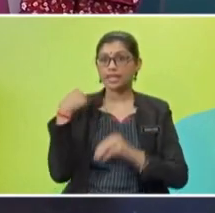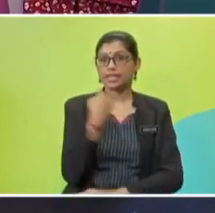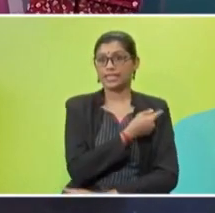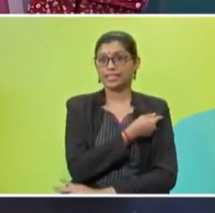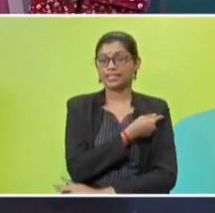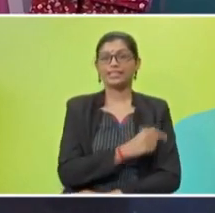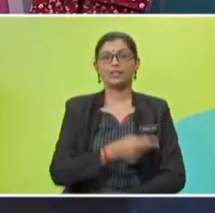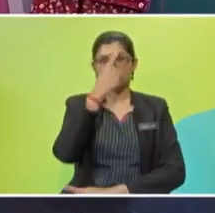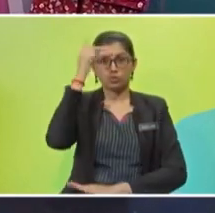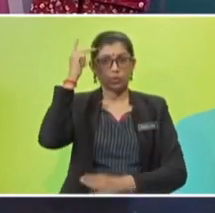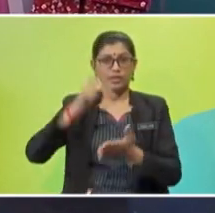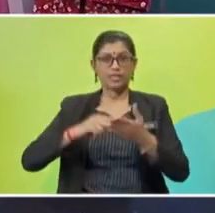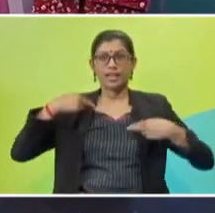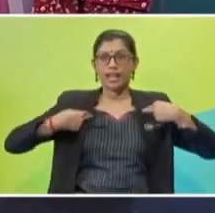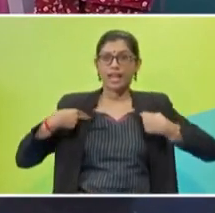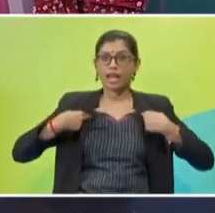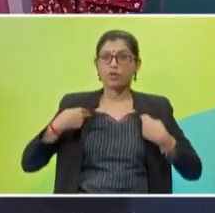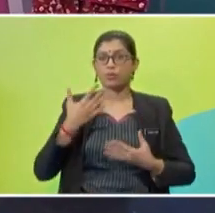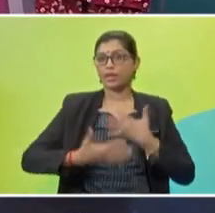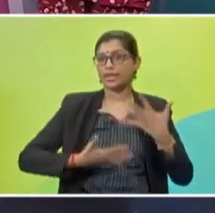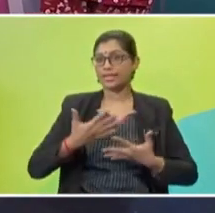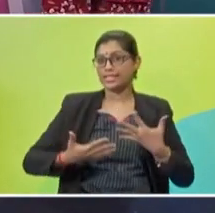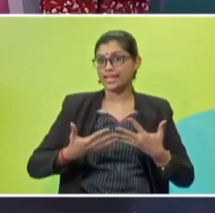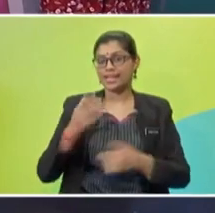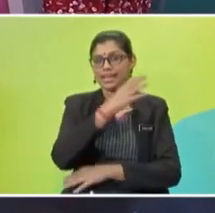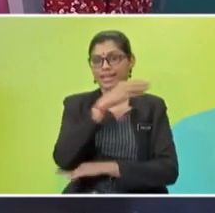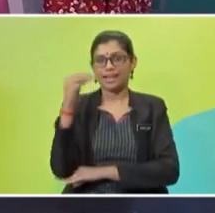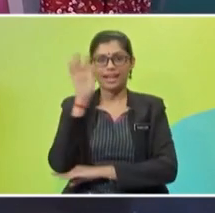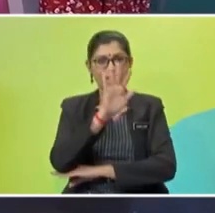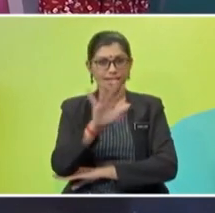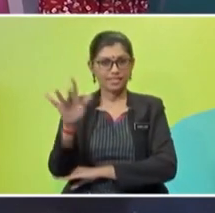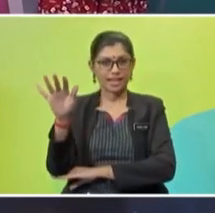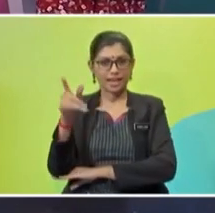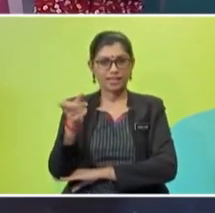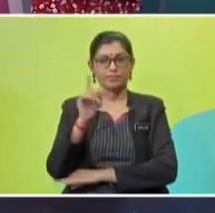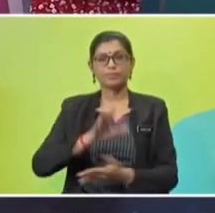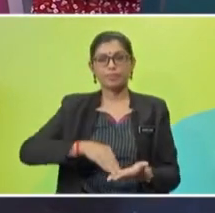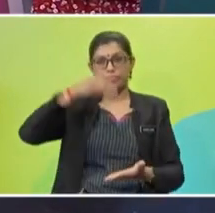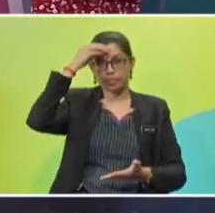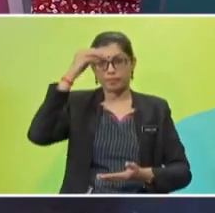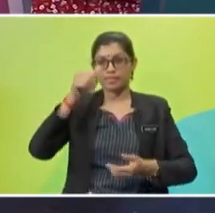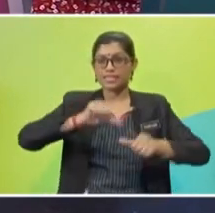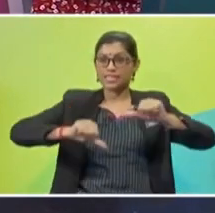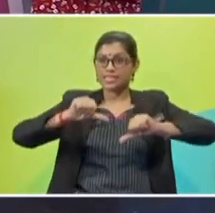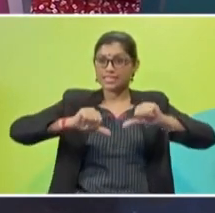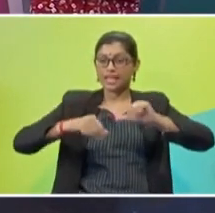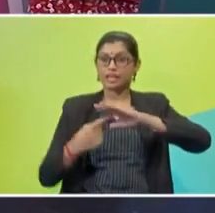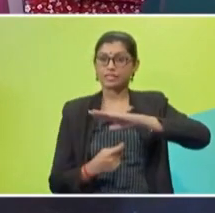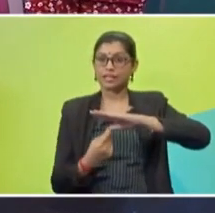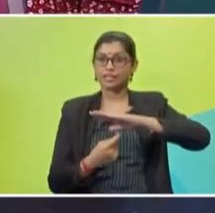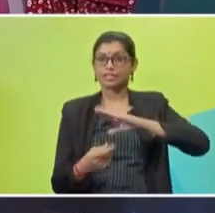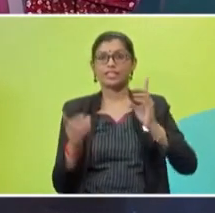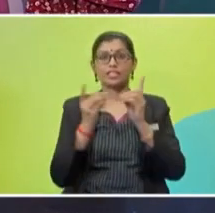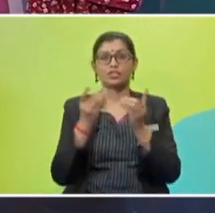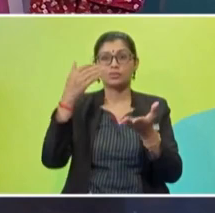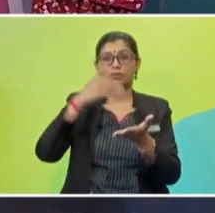rumah untuk mengenal hewan dalam bahasa isyarat dan mengenal mereka dan termahal sains untuk prasekolah balas Bu kalau adik berjumpa